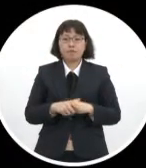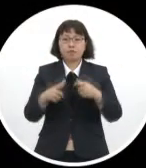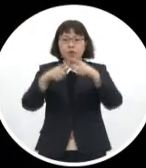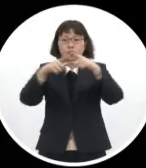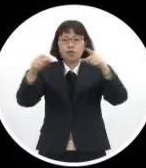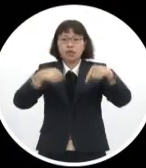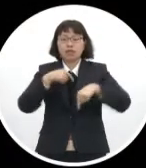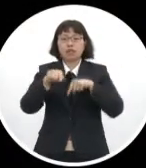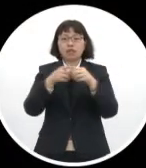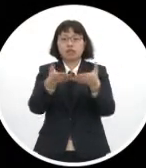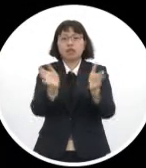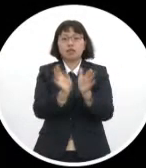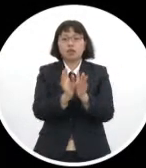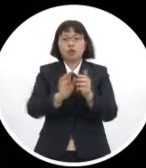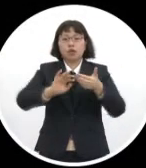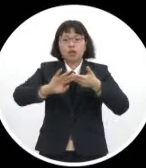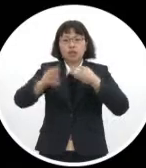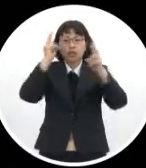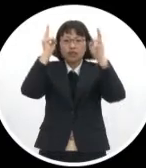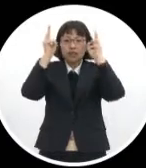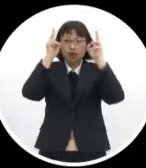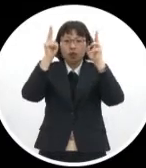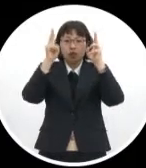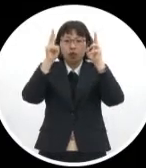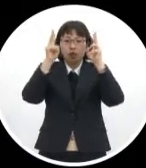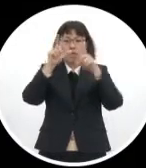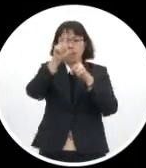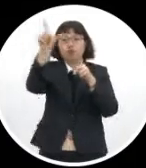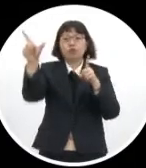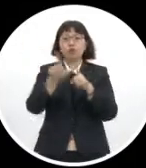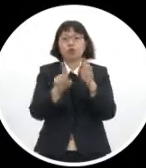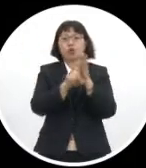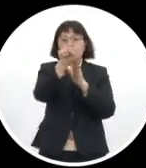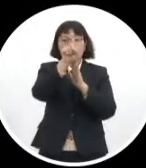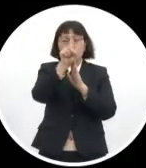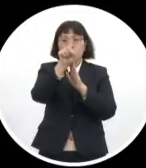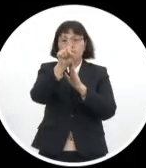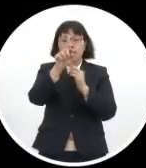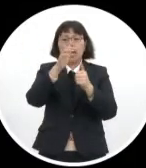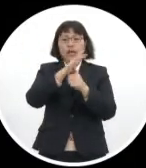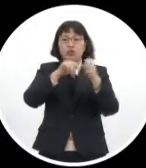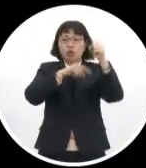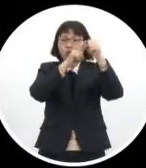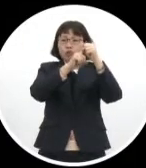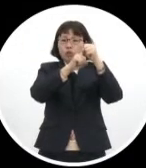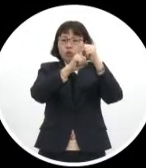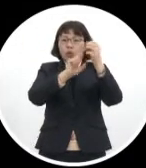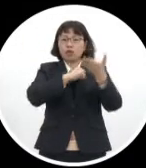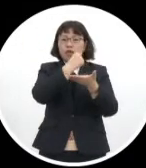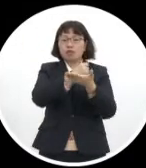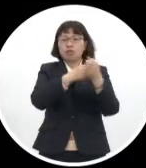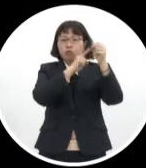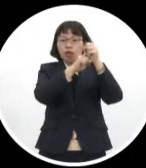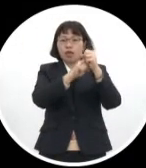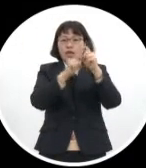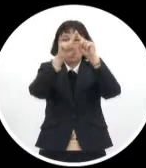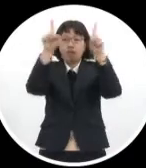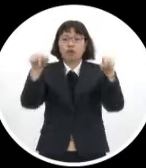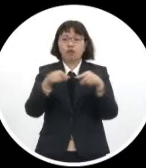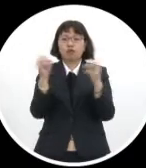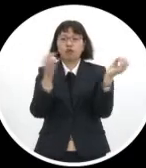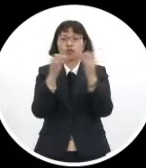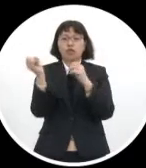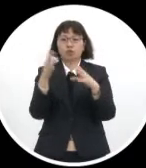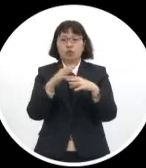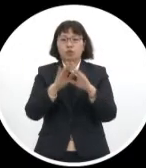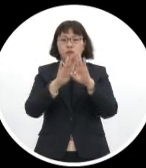国や自治体のほか、企業、NPO の代表が愛知目標の達成に向けパネルディスカッションを行